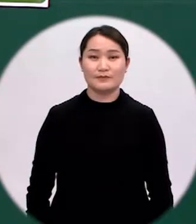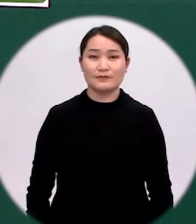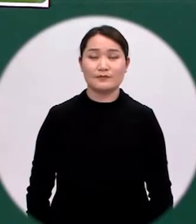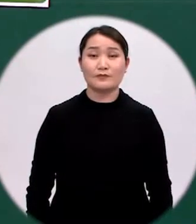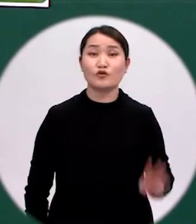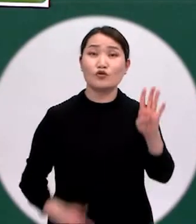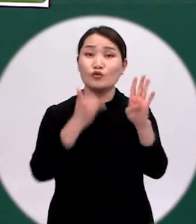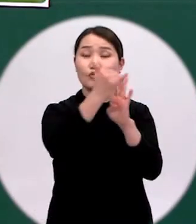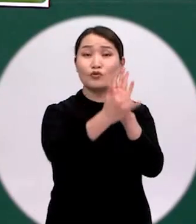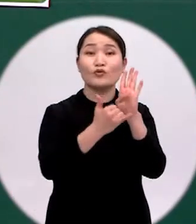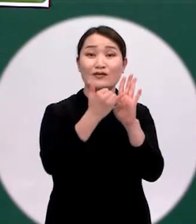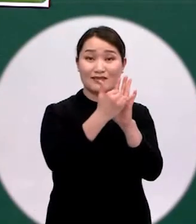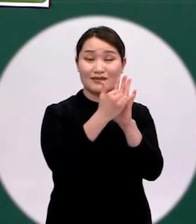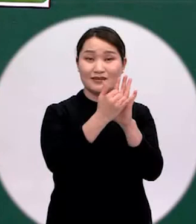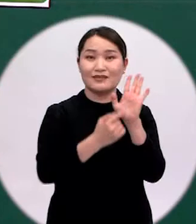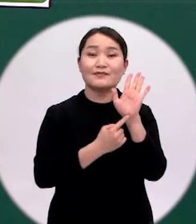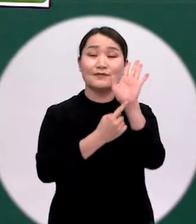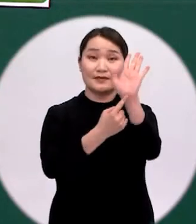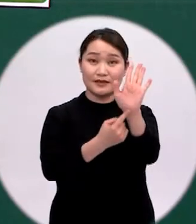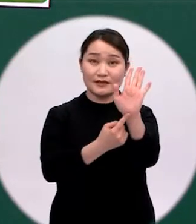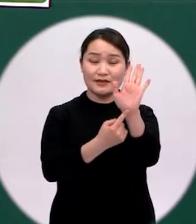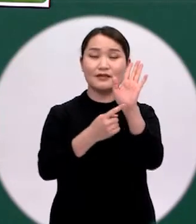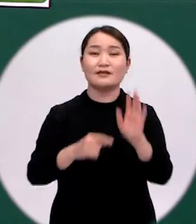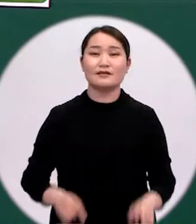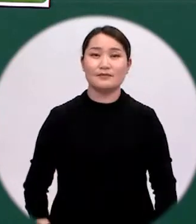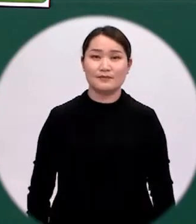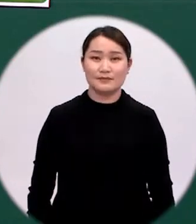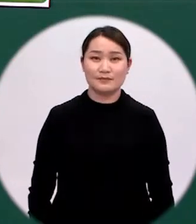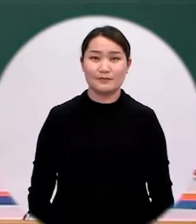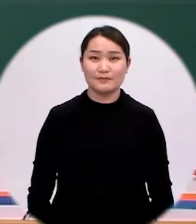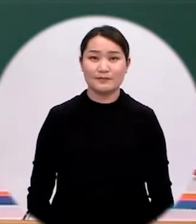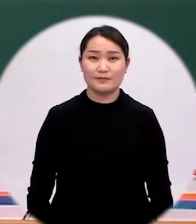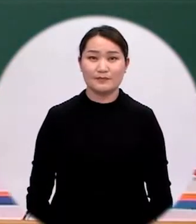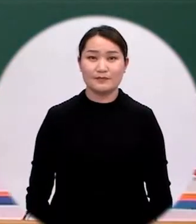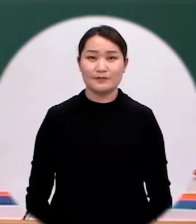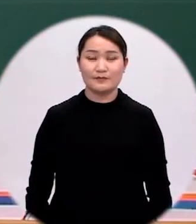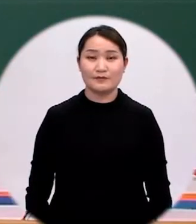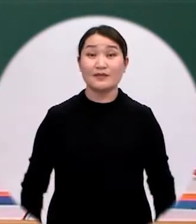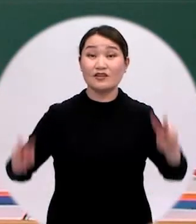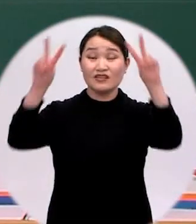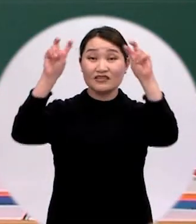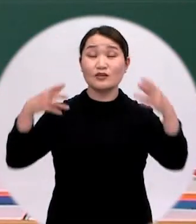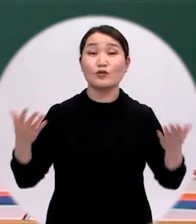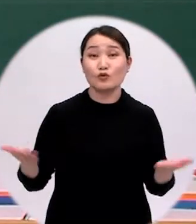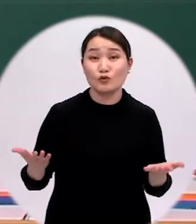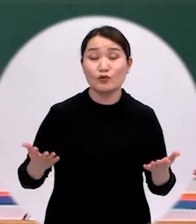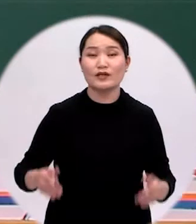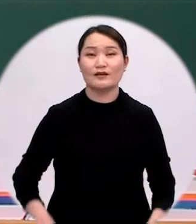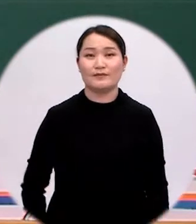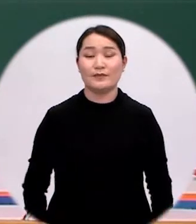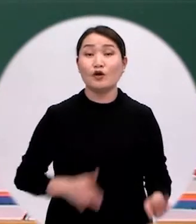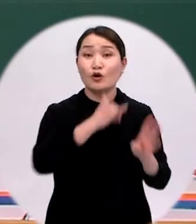улирлыг зургалсан, улирлын онцлогийг харуулсан зургууд харагдаж байна. Харин бидний өнөөдрийн ярилцах сэдэв бол